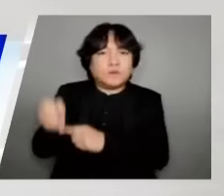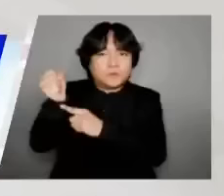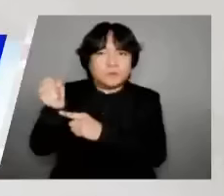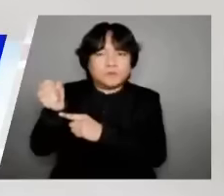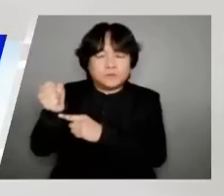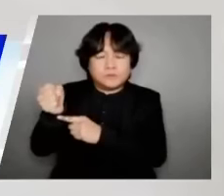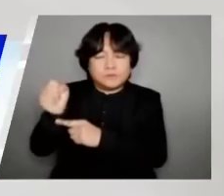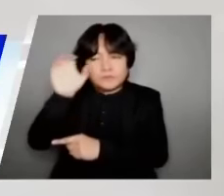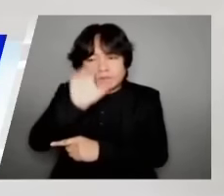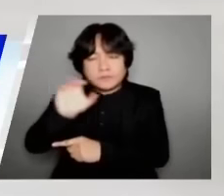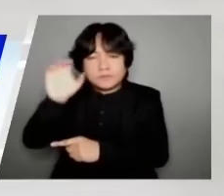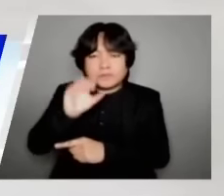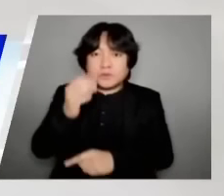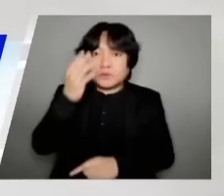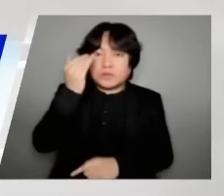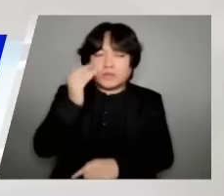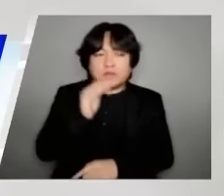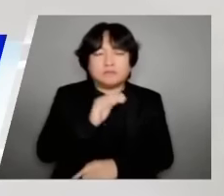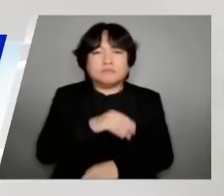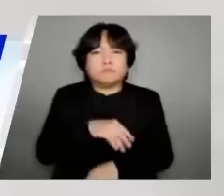pwede igambol yung